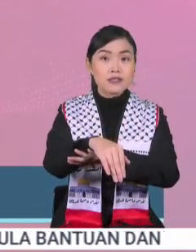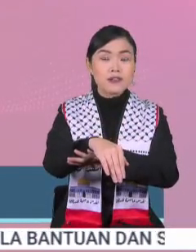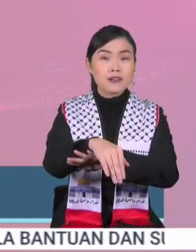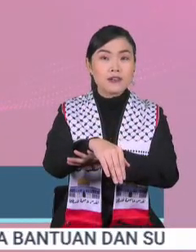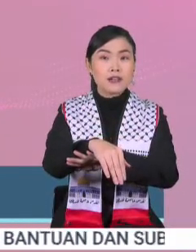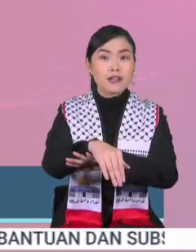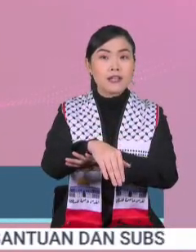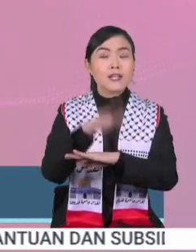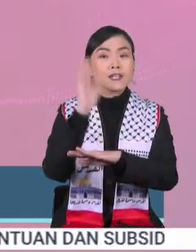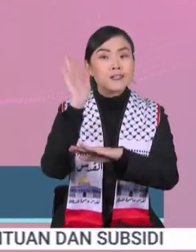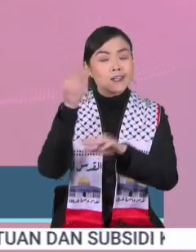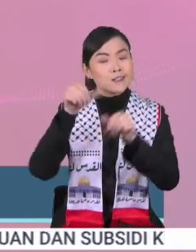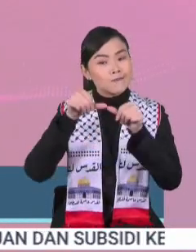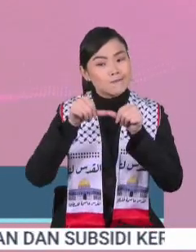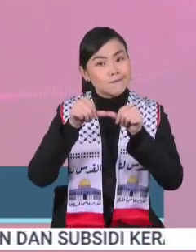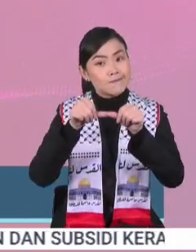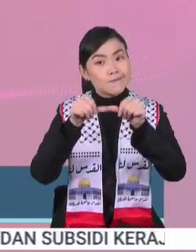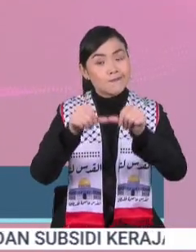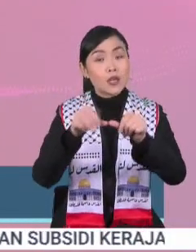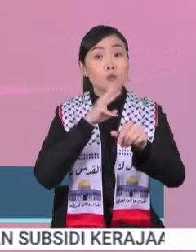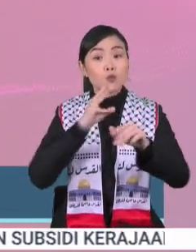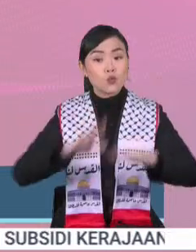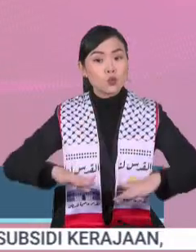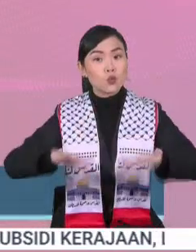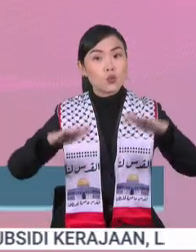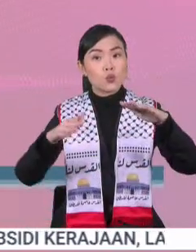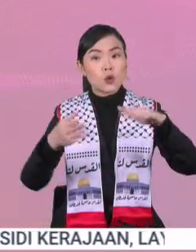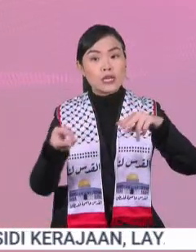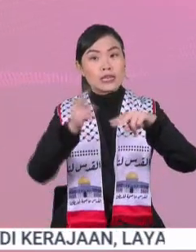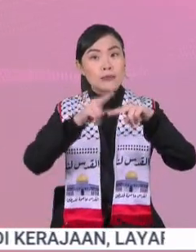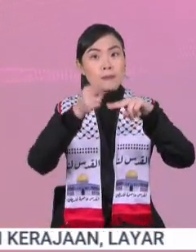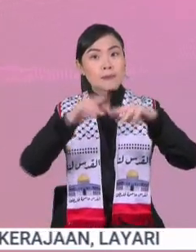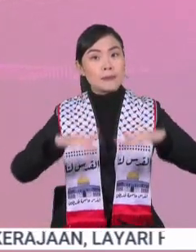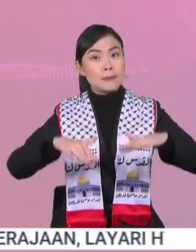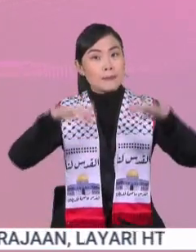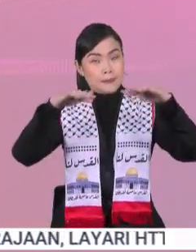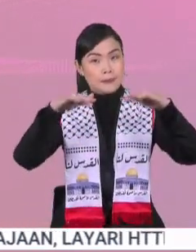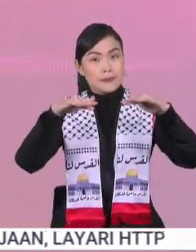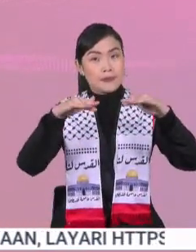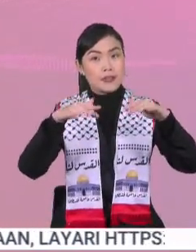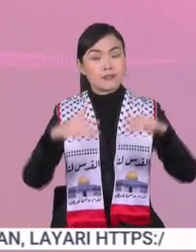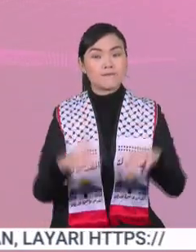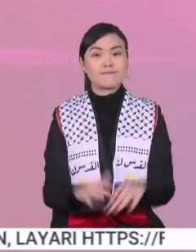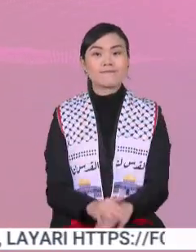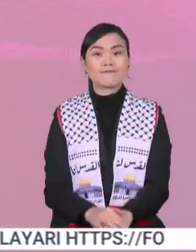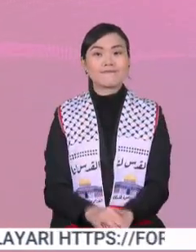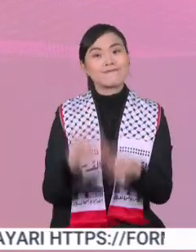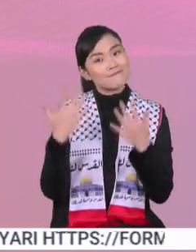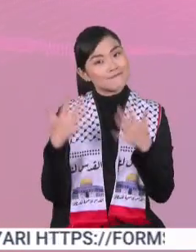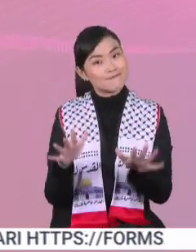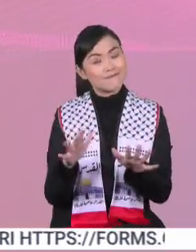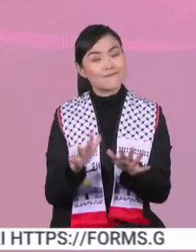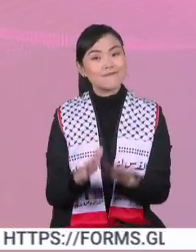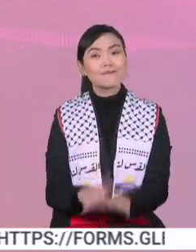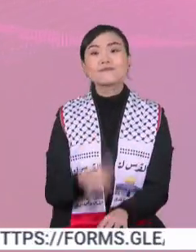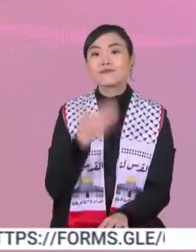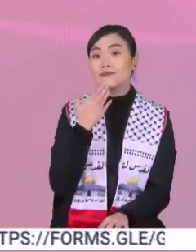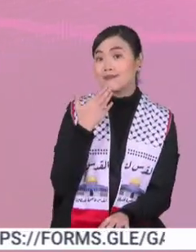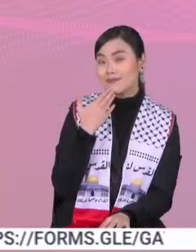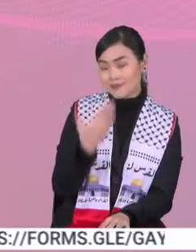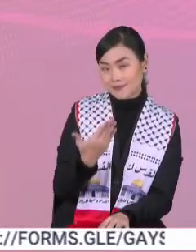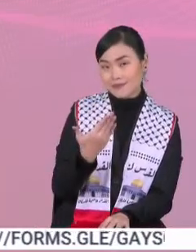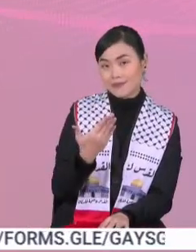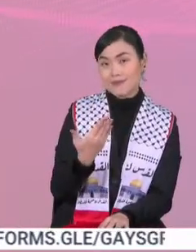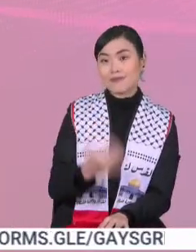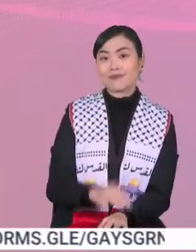akan terus meningkat dapat saya kongsikan Sahi untuk perkembangan banjir di Terengganu Baik terima kasih jamilan